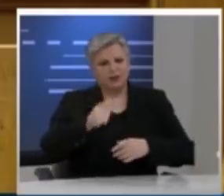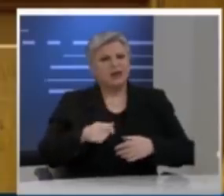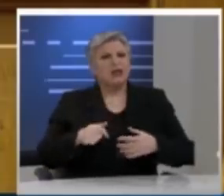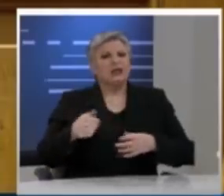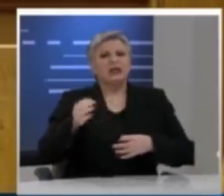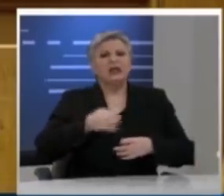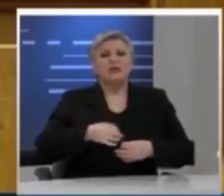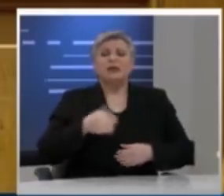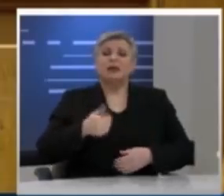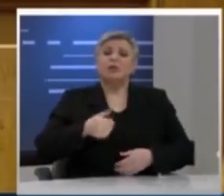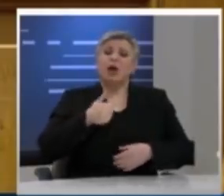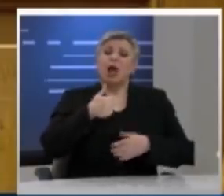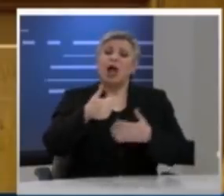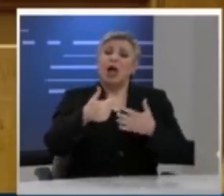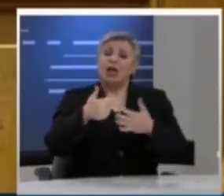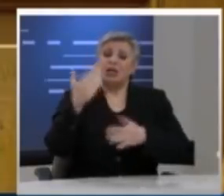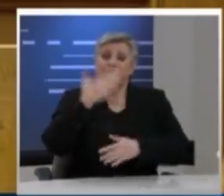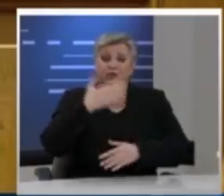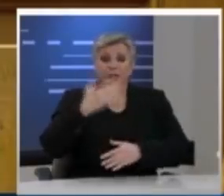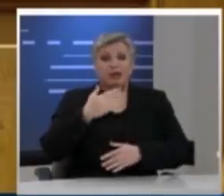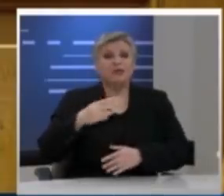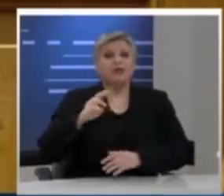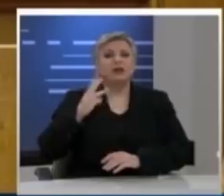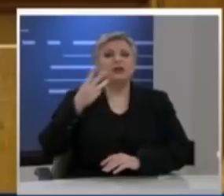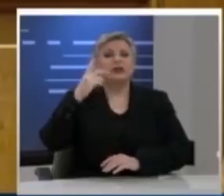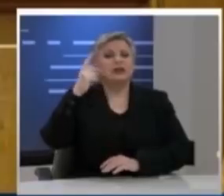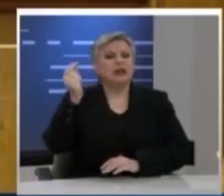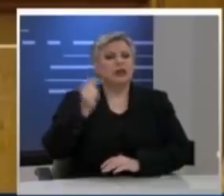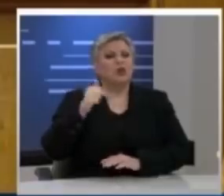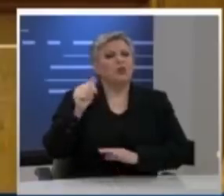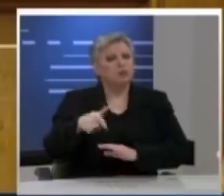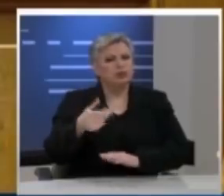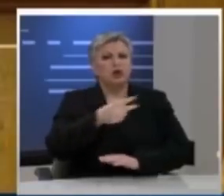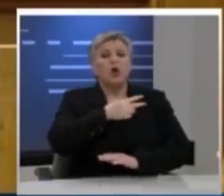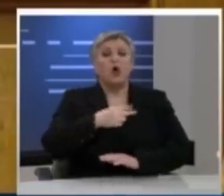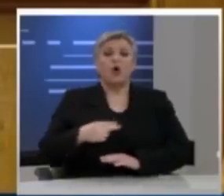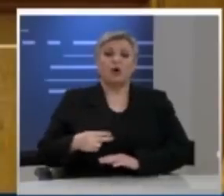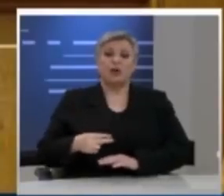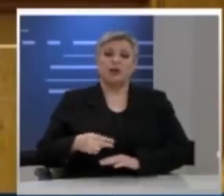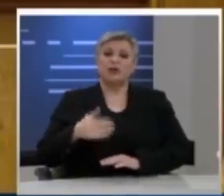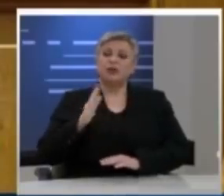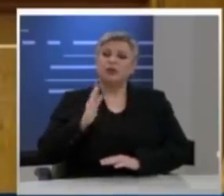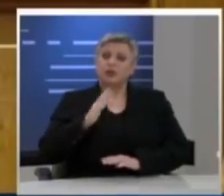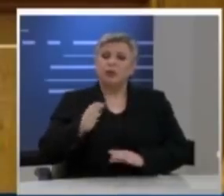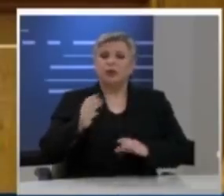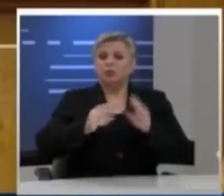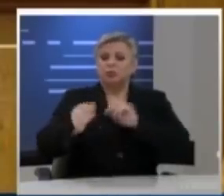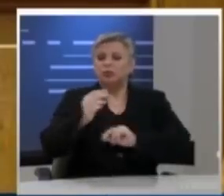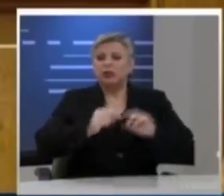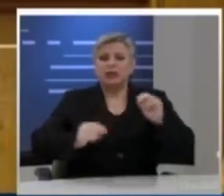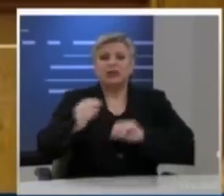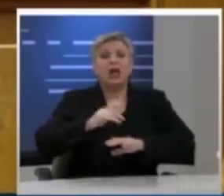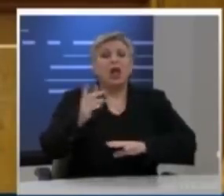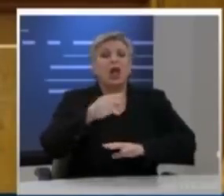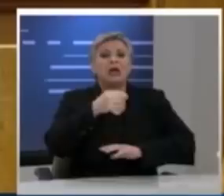μαθήματα που θα έχουν οι μαθητές στην ρτη λυκείου ο εκπαιδευτικός θα μπορεί κάποια στιγμή να πει σήμερα θα συζητήσουμε παιδιά ένα θέμα